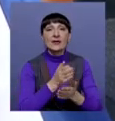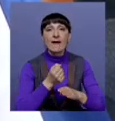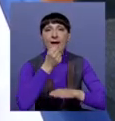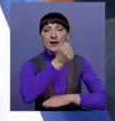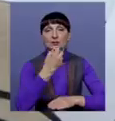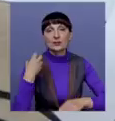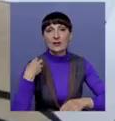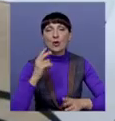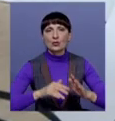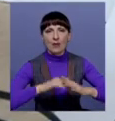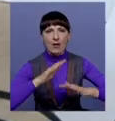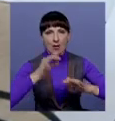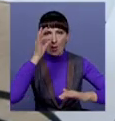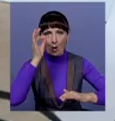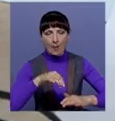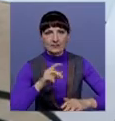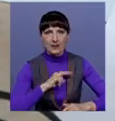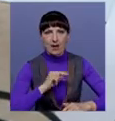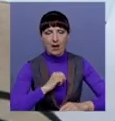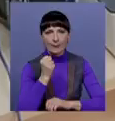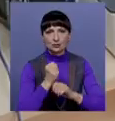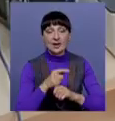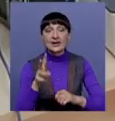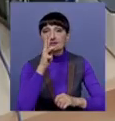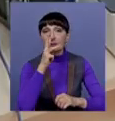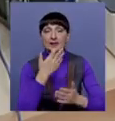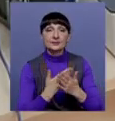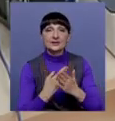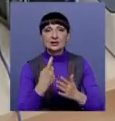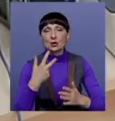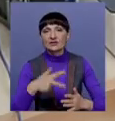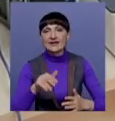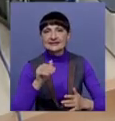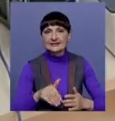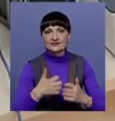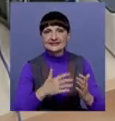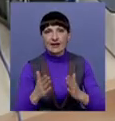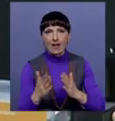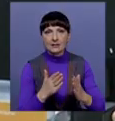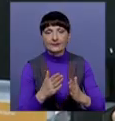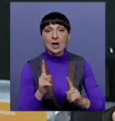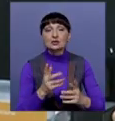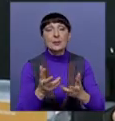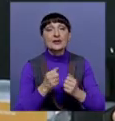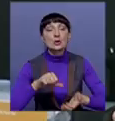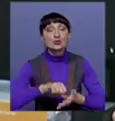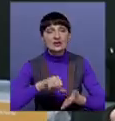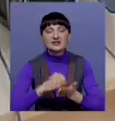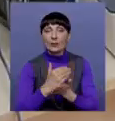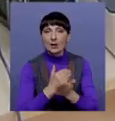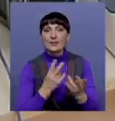работодателям квалифицированных специалистов. Их зарплата в среднем составляет 120 тысяч тенге. Для того, чтобы принять участие в